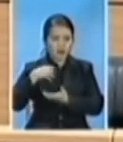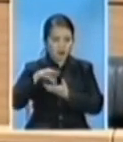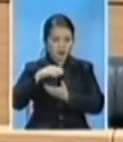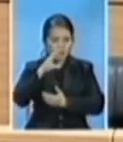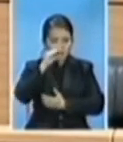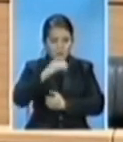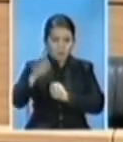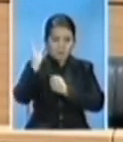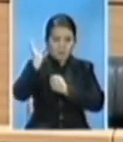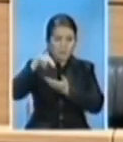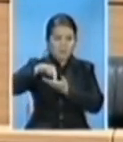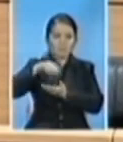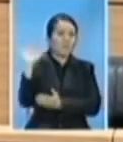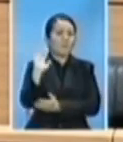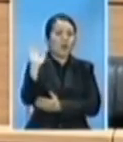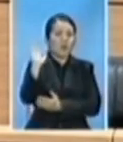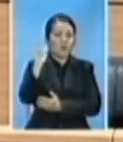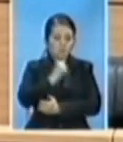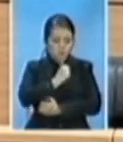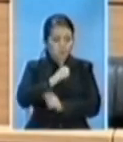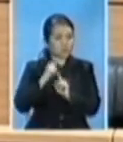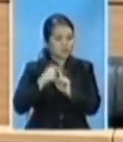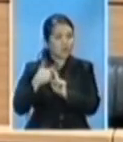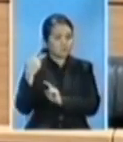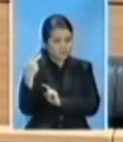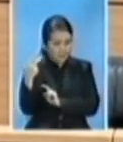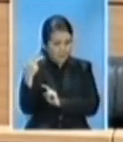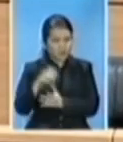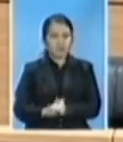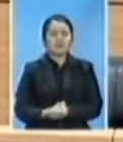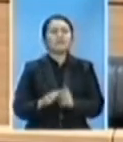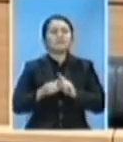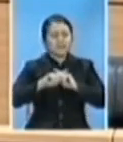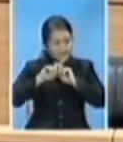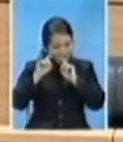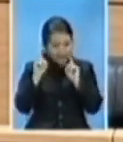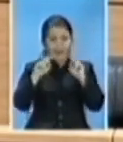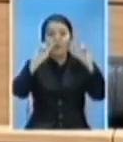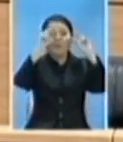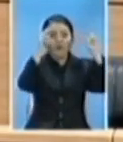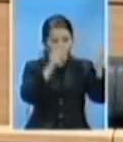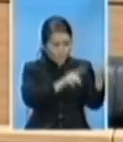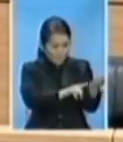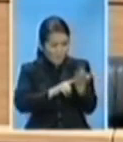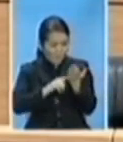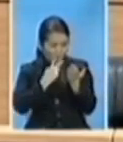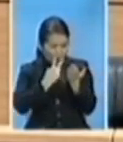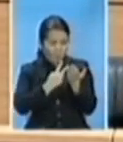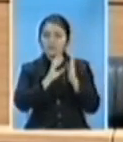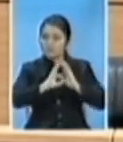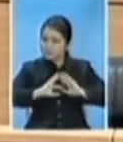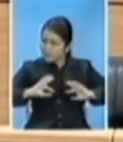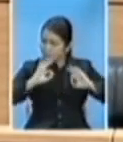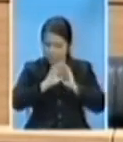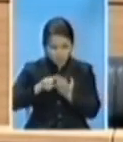ไม่ปราศัยในสภาเลยไม่อภิปรายในสภาแต่บังเอิญวาระที่เข้ามานี้เป็นวาระสำคัญถ้